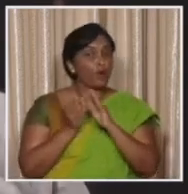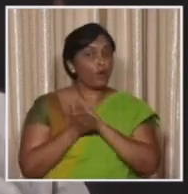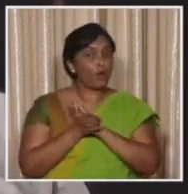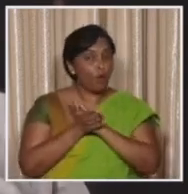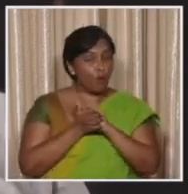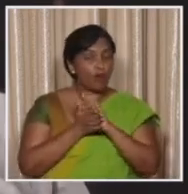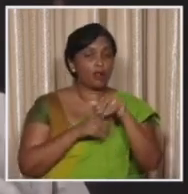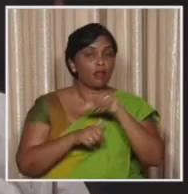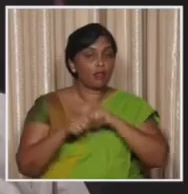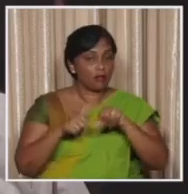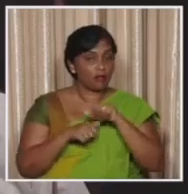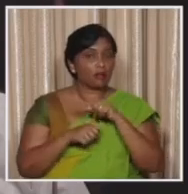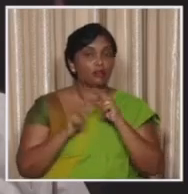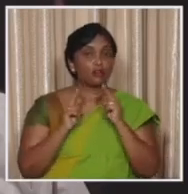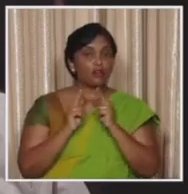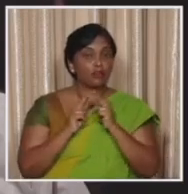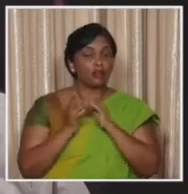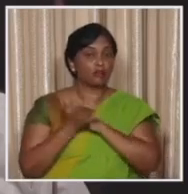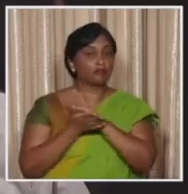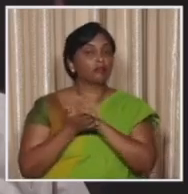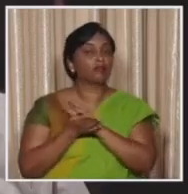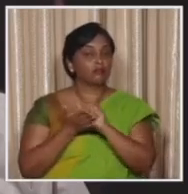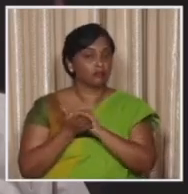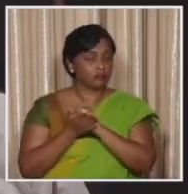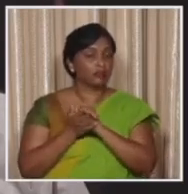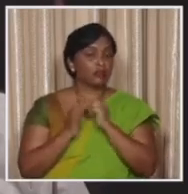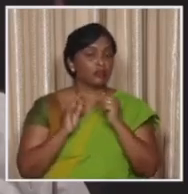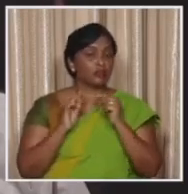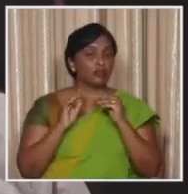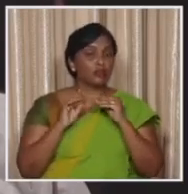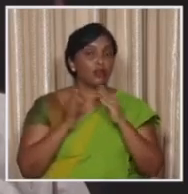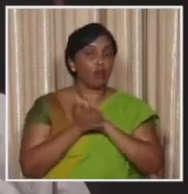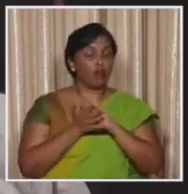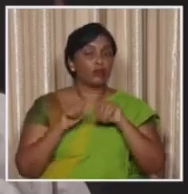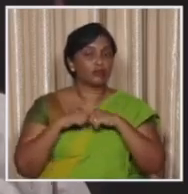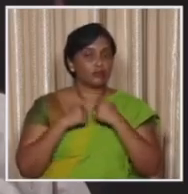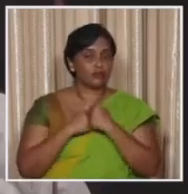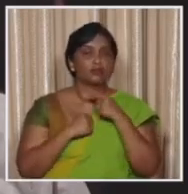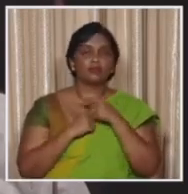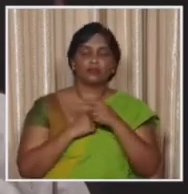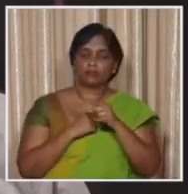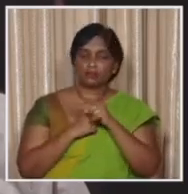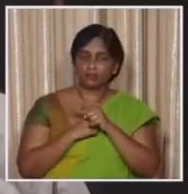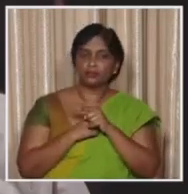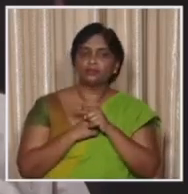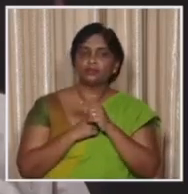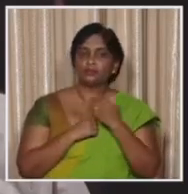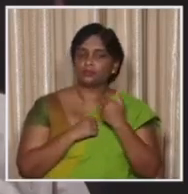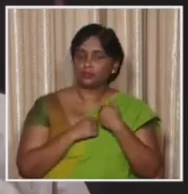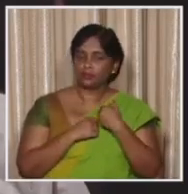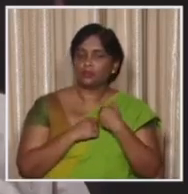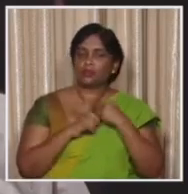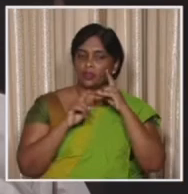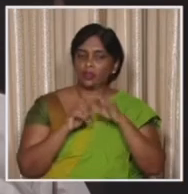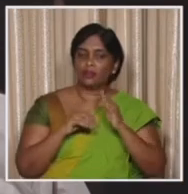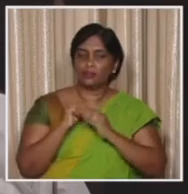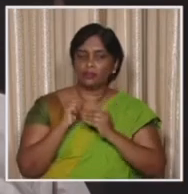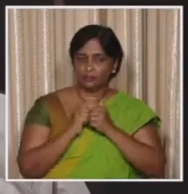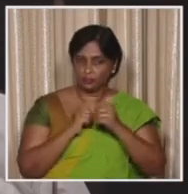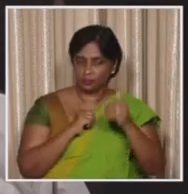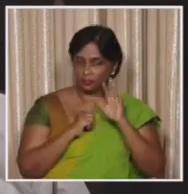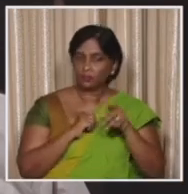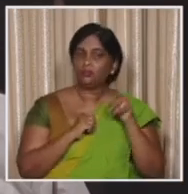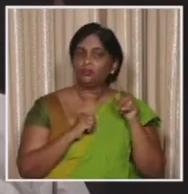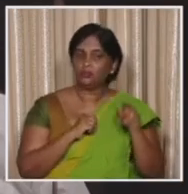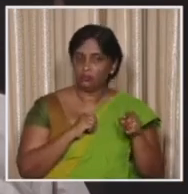lah itu na, e toilets maintain keran no, e hotel association ni ke toilets maintain. Awasan kerana matu. Insa api, evan katu itu rata umumin pauti no,